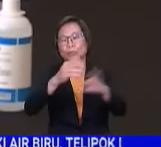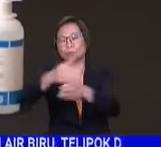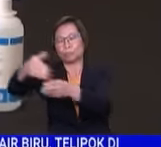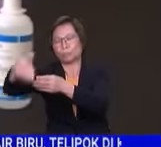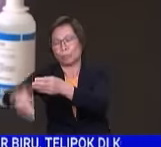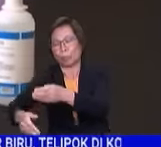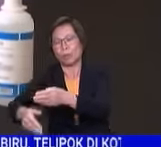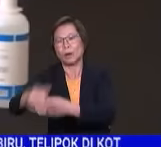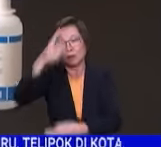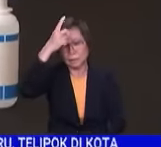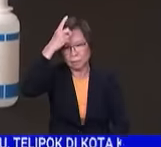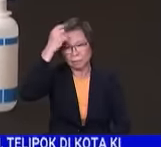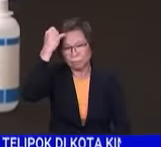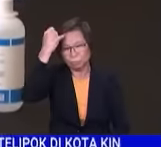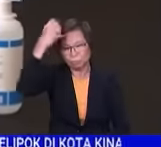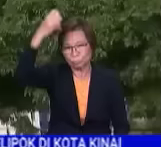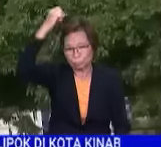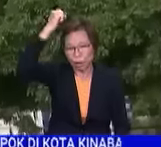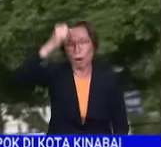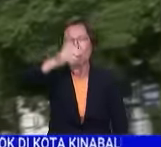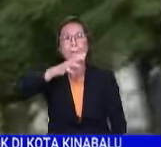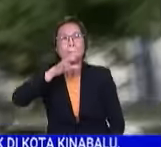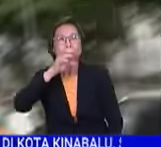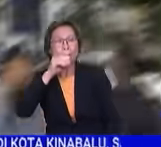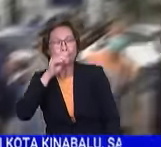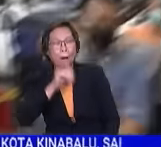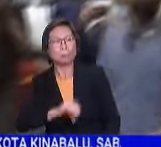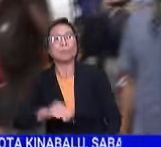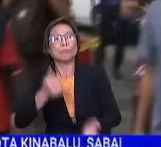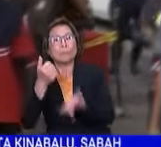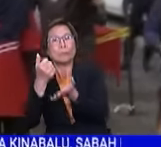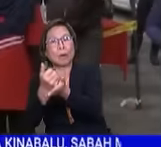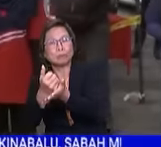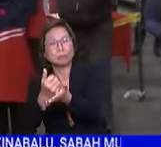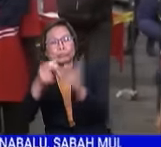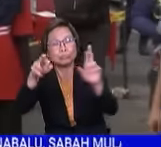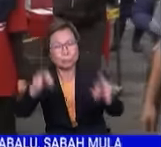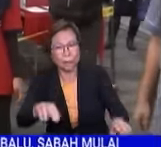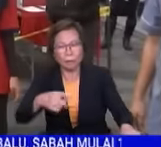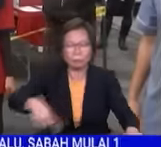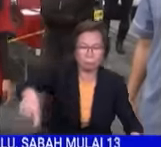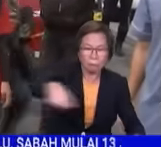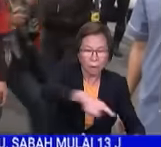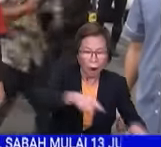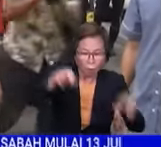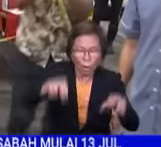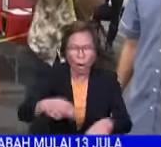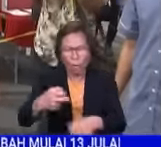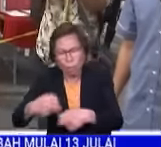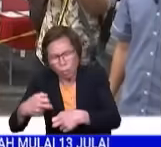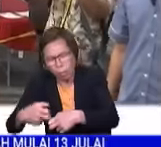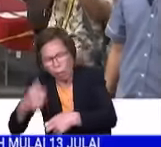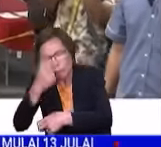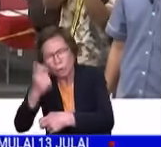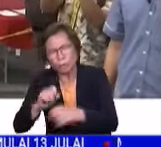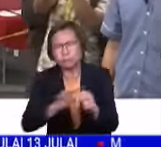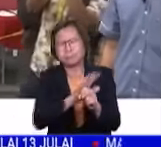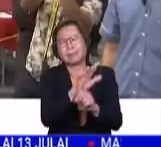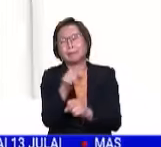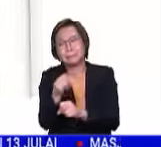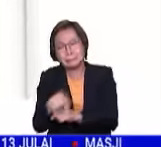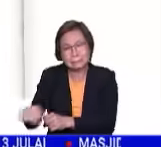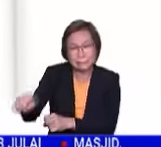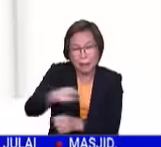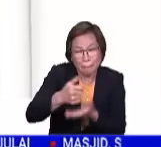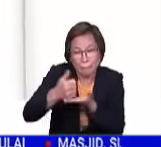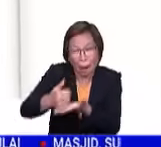Sementara itu, Datuk Seri Ismail Sabri menegaskan usaha membantu rakyat yang sedang mengalami kesusahan akibat pandemik